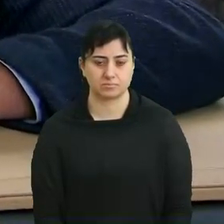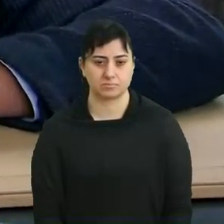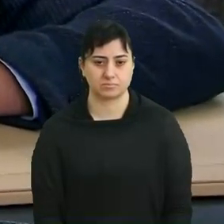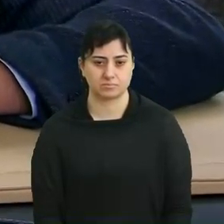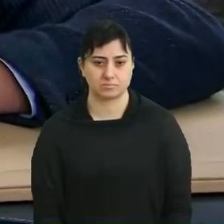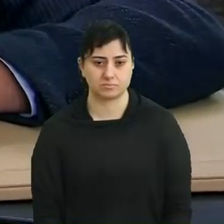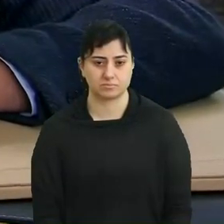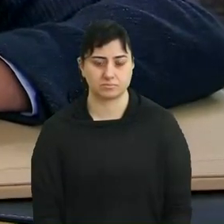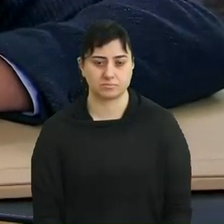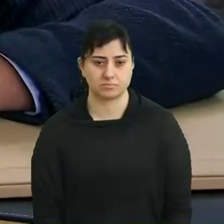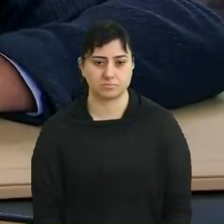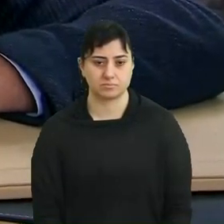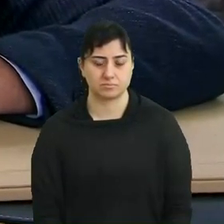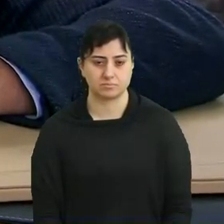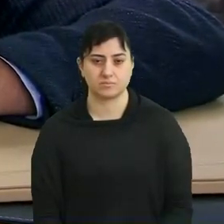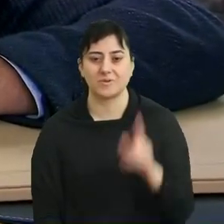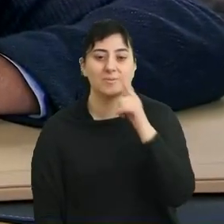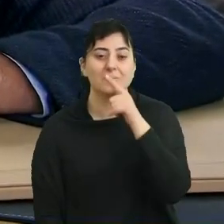Marshmallow.